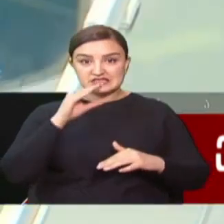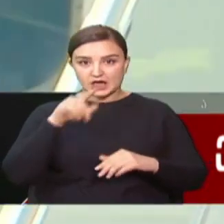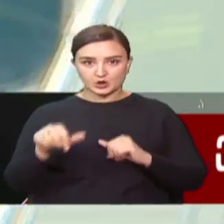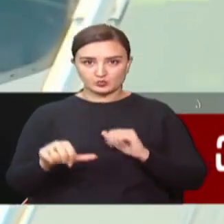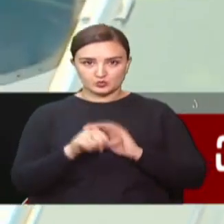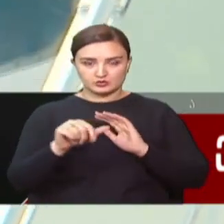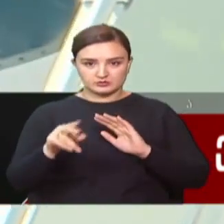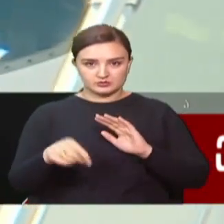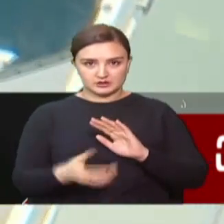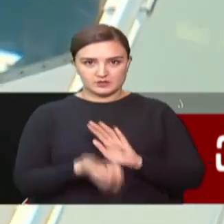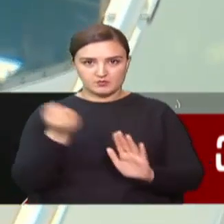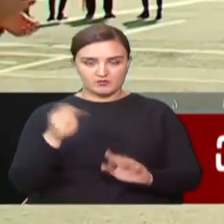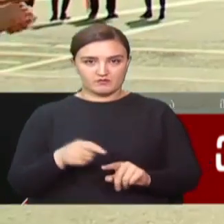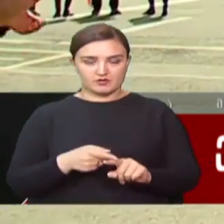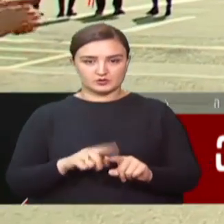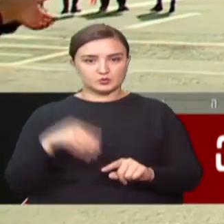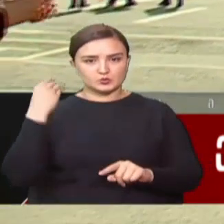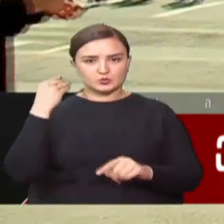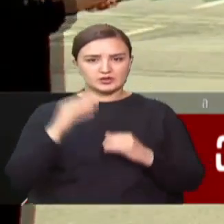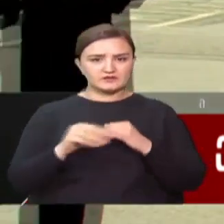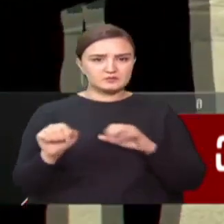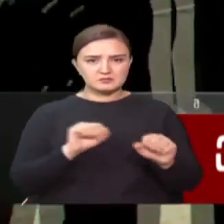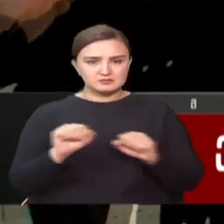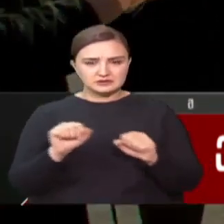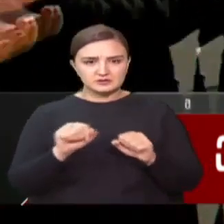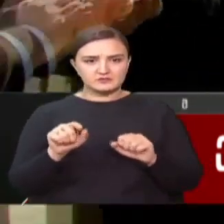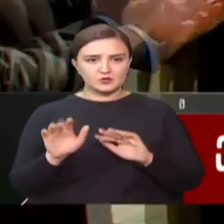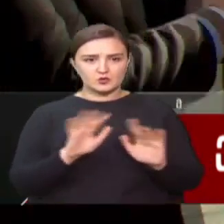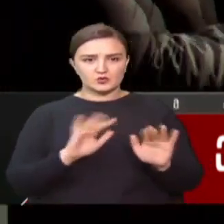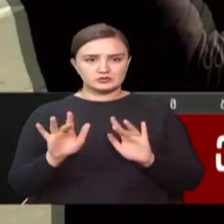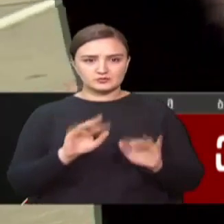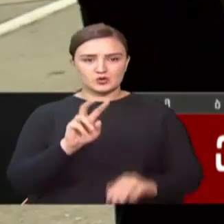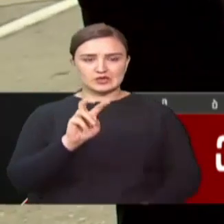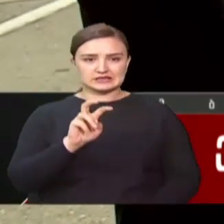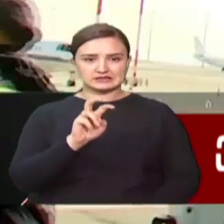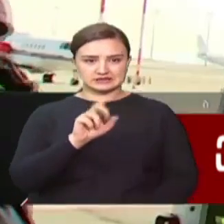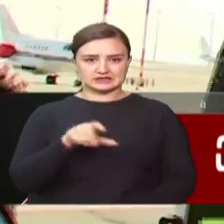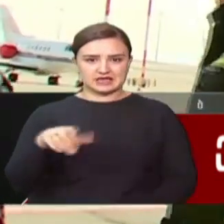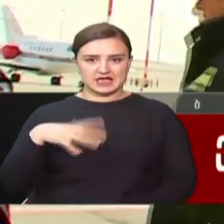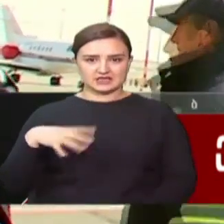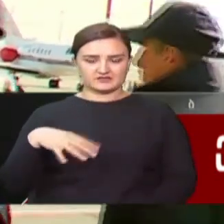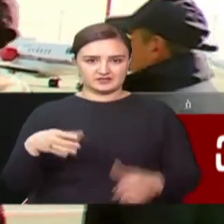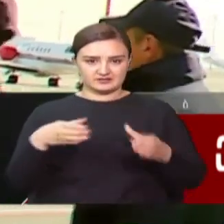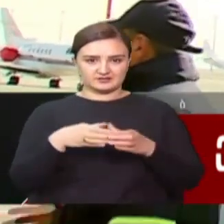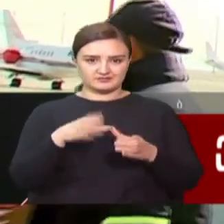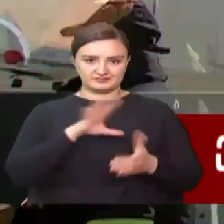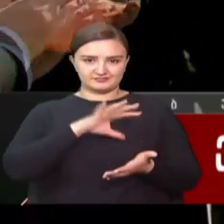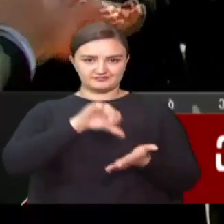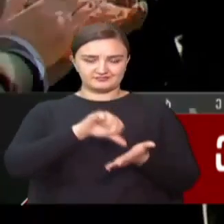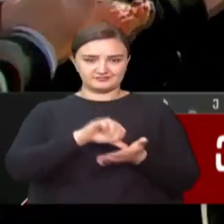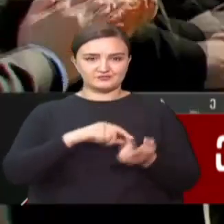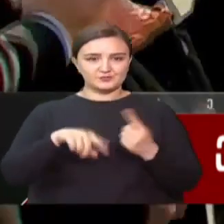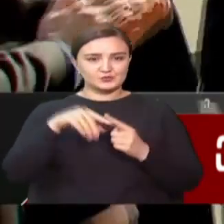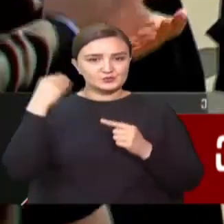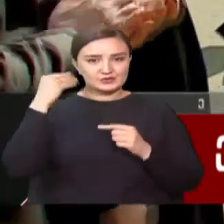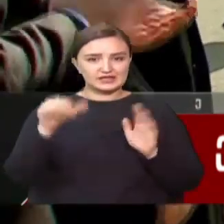ტინტომ. Turkeci მიწისძვრის შედეგები სალიკვიდაციო და სამაშველო ღონისძიებებში 200-მდე ქართველი მაშველი იღებდა მონაწილეობას. ისინი